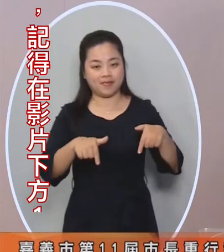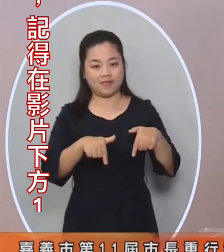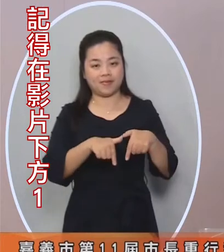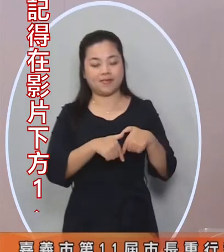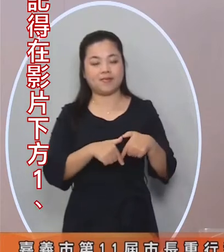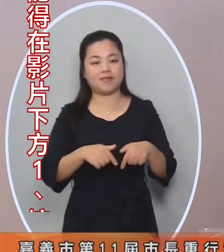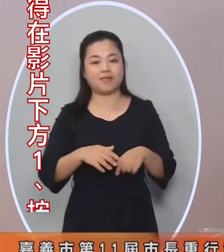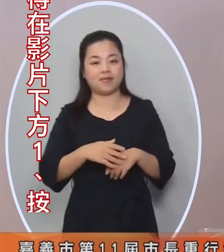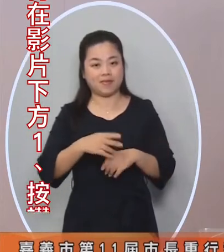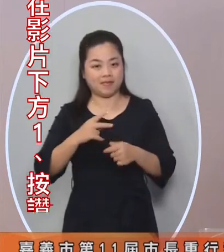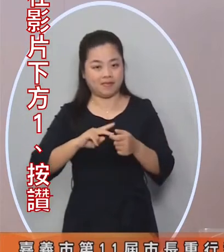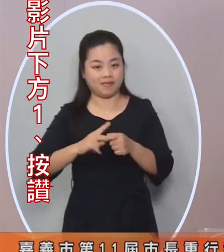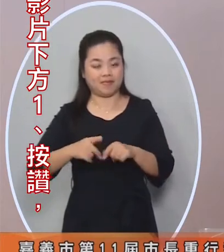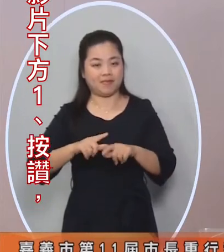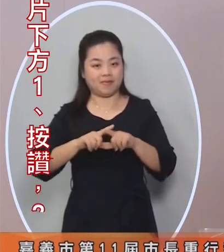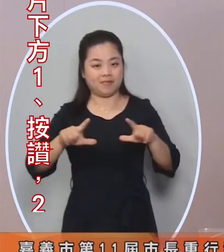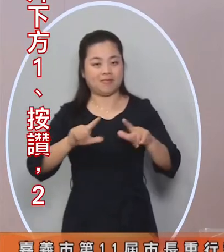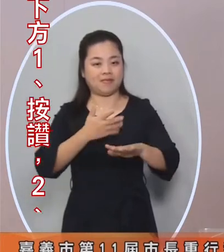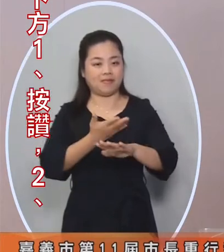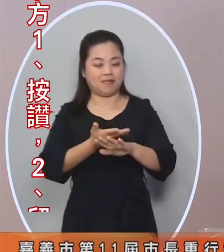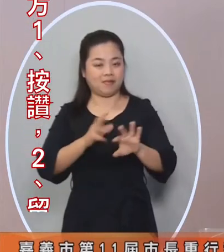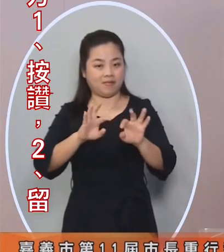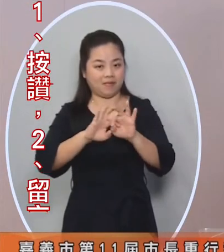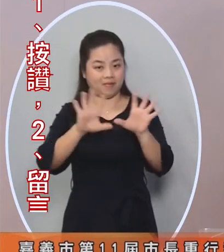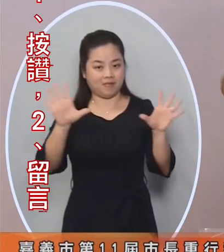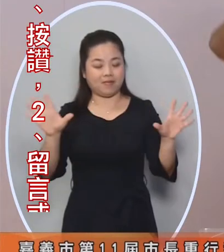现，大放光明。